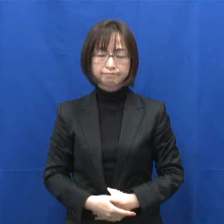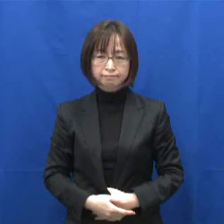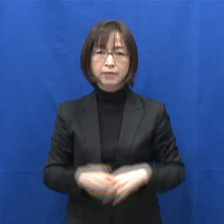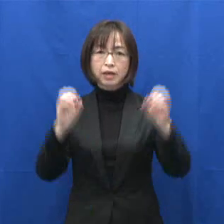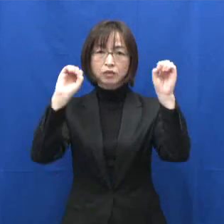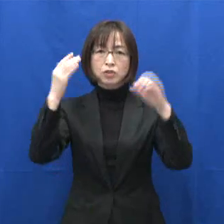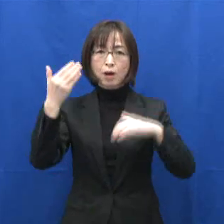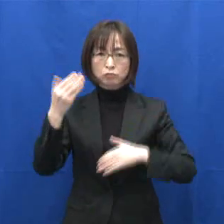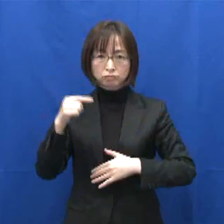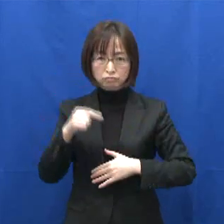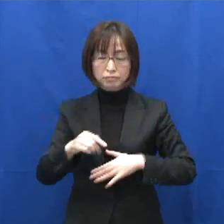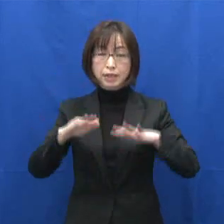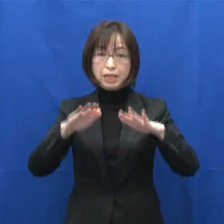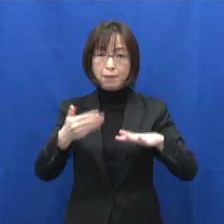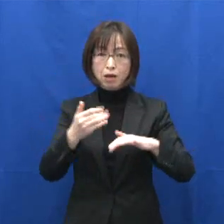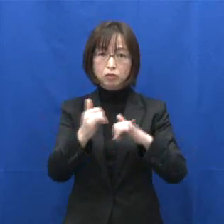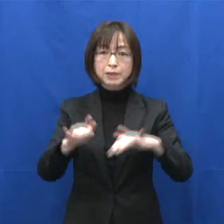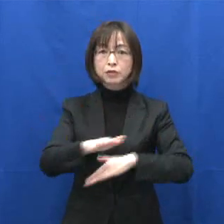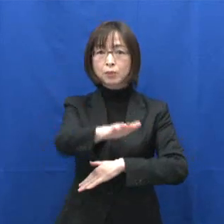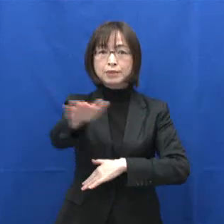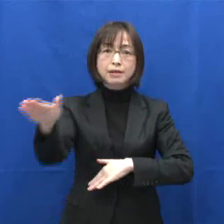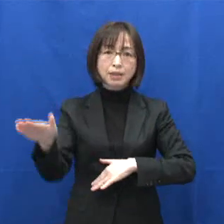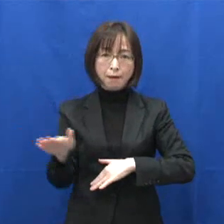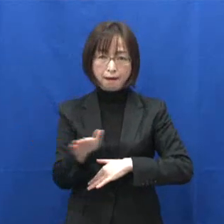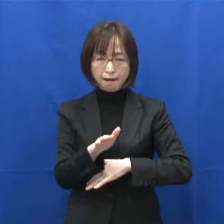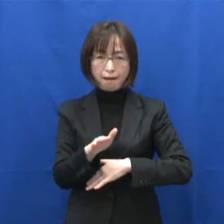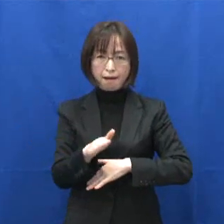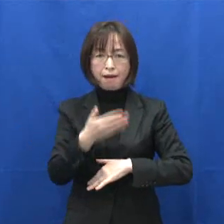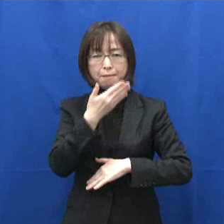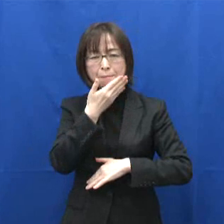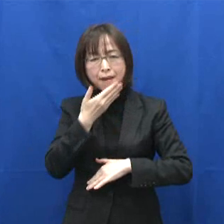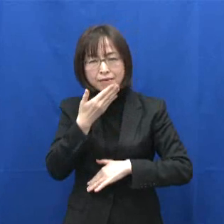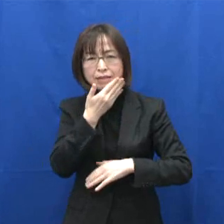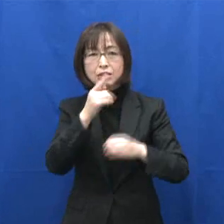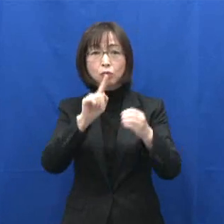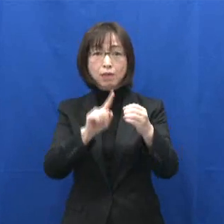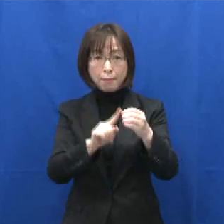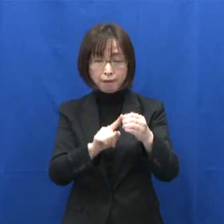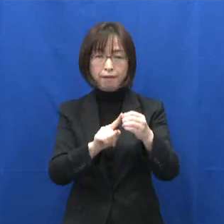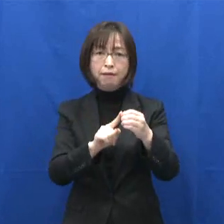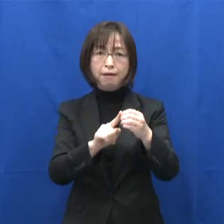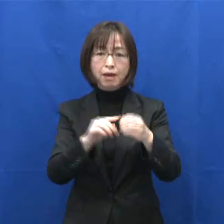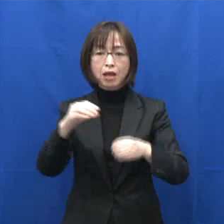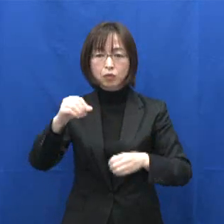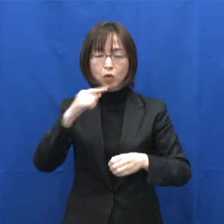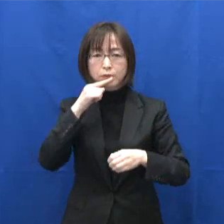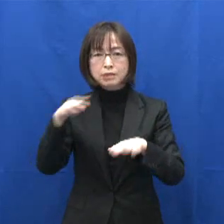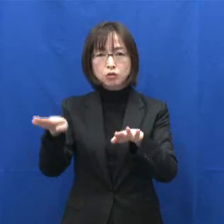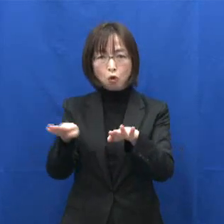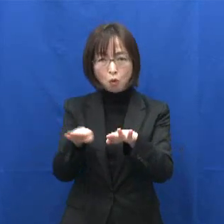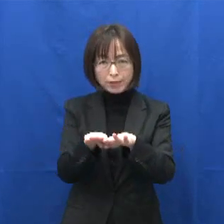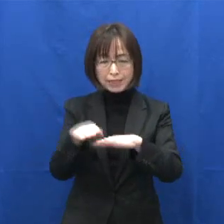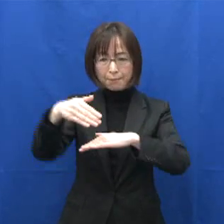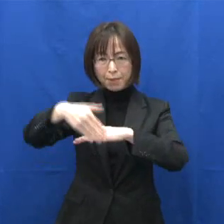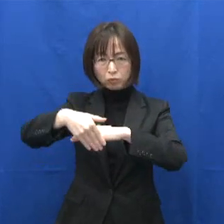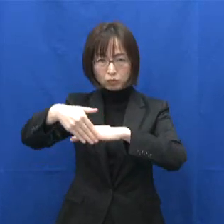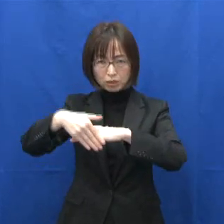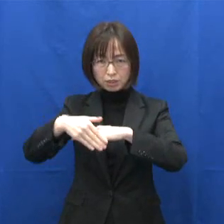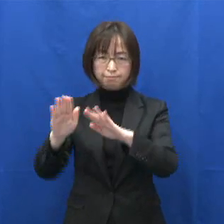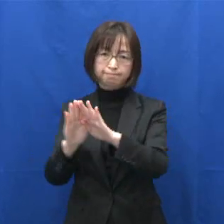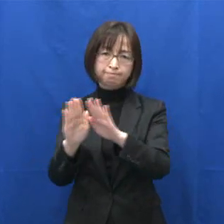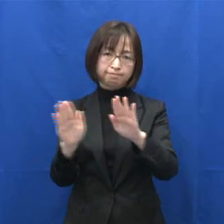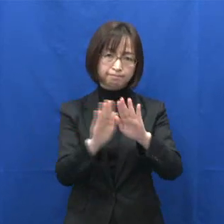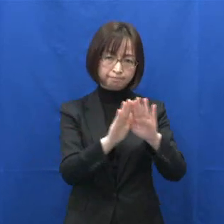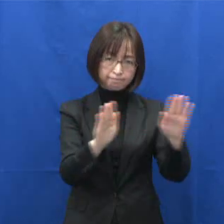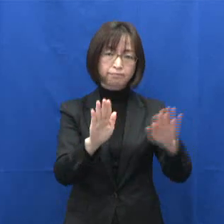豊島区では今区民の皆様の利便性を考慮して土曜日曜窓口を開庁